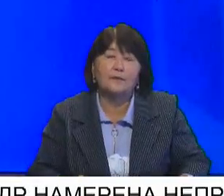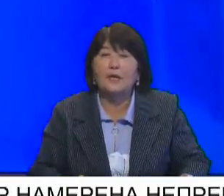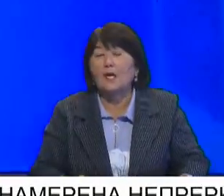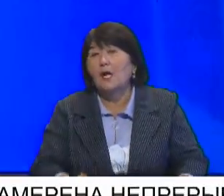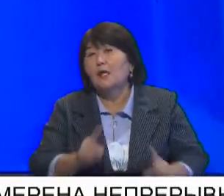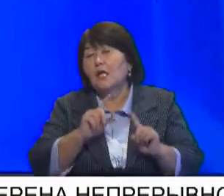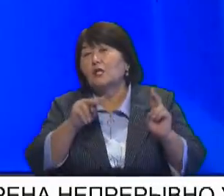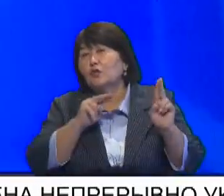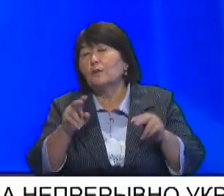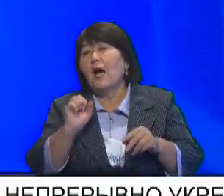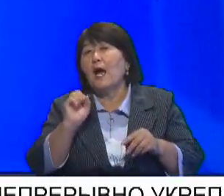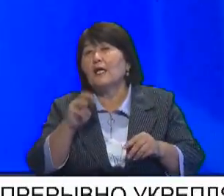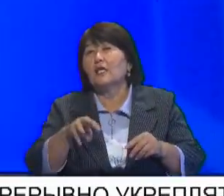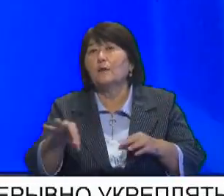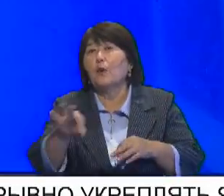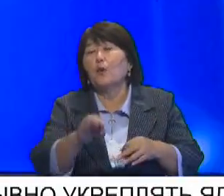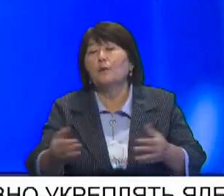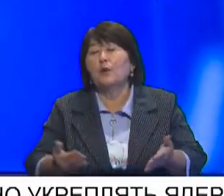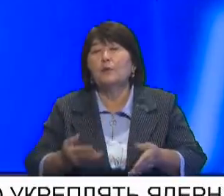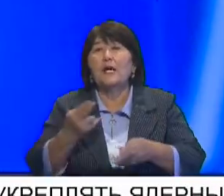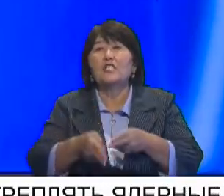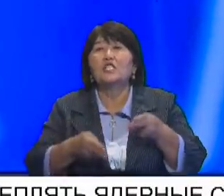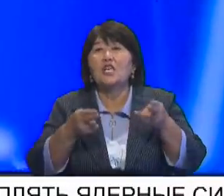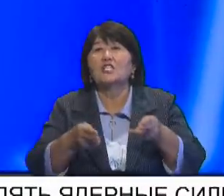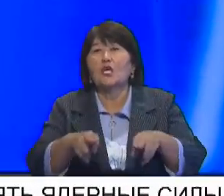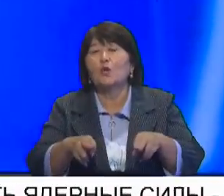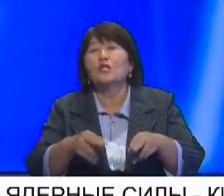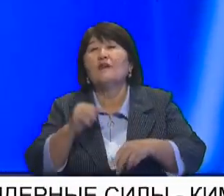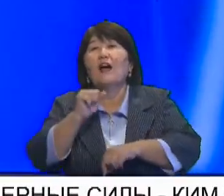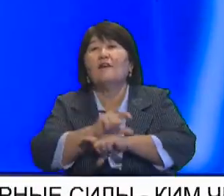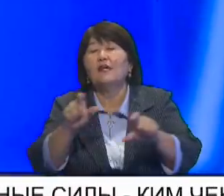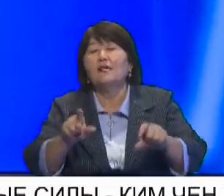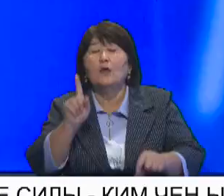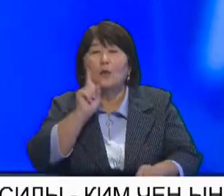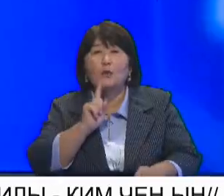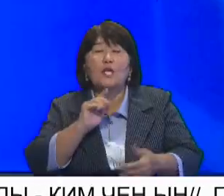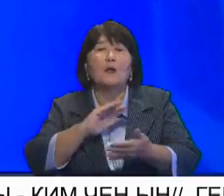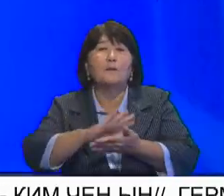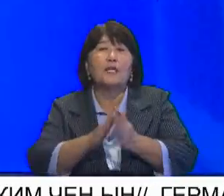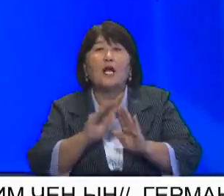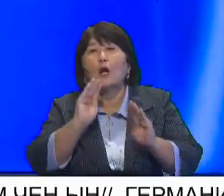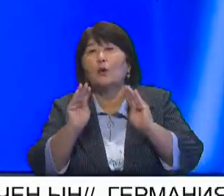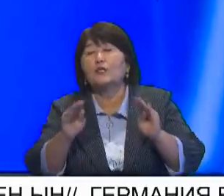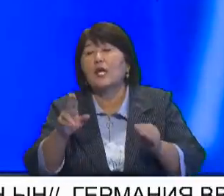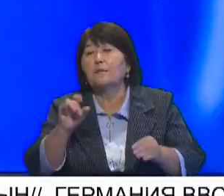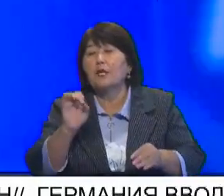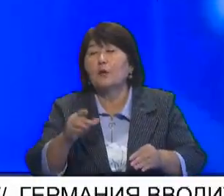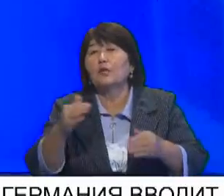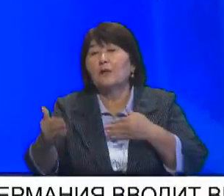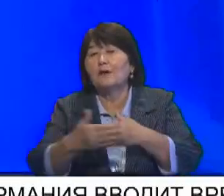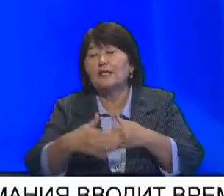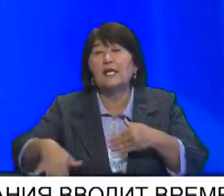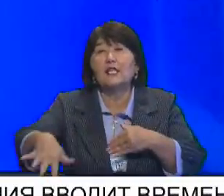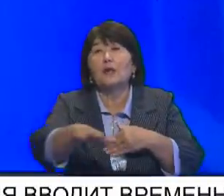на особом контроле Акима области облик железнодорожного вокзала условия для пассажиров благоустройство перона и Привокзальный